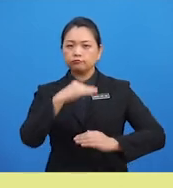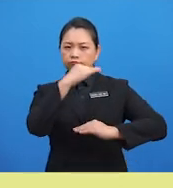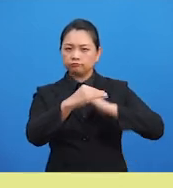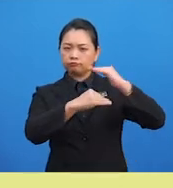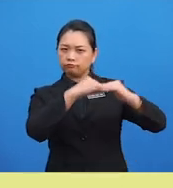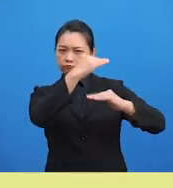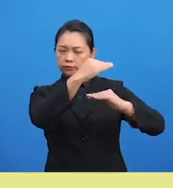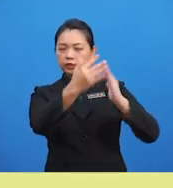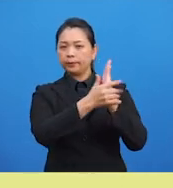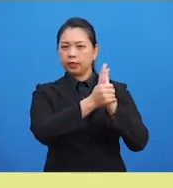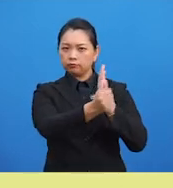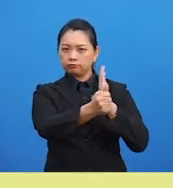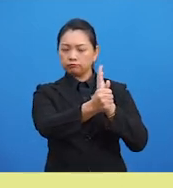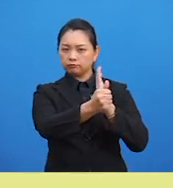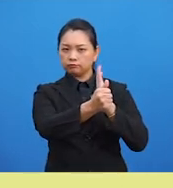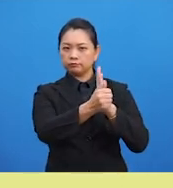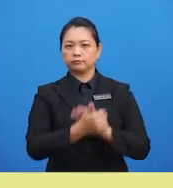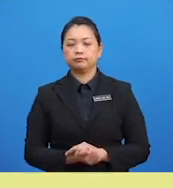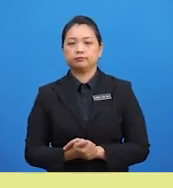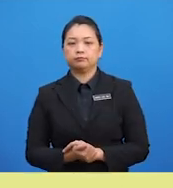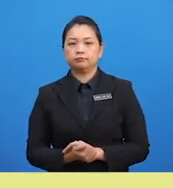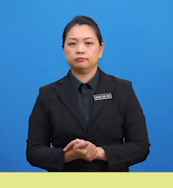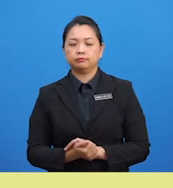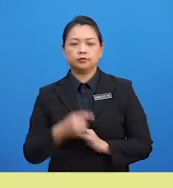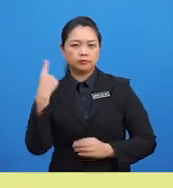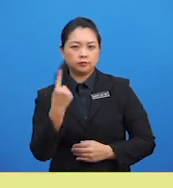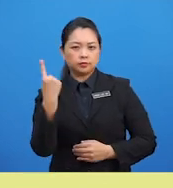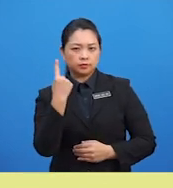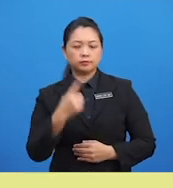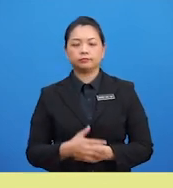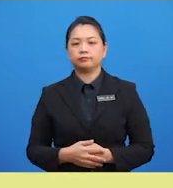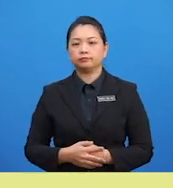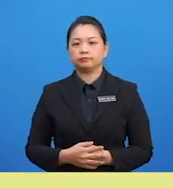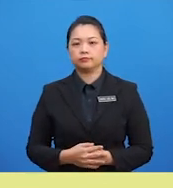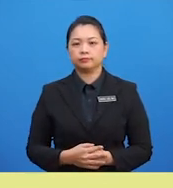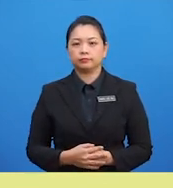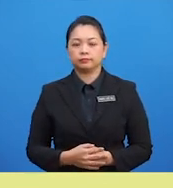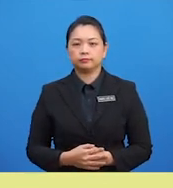dipertingkatkan kemahirannya dari masa ke semasa.